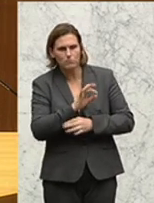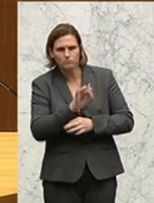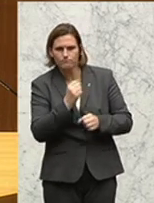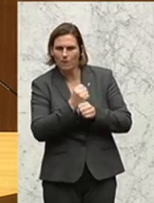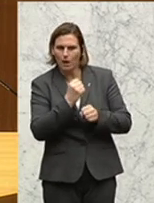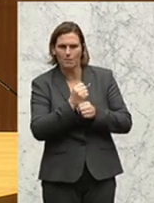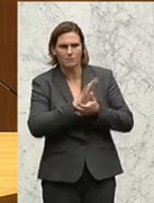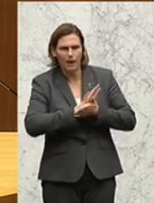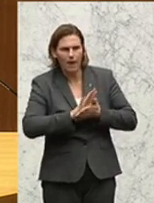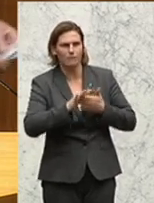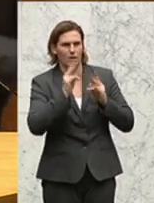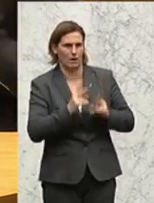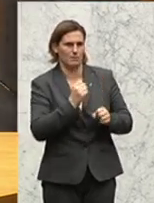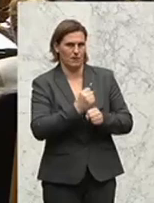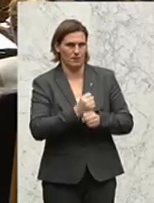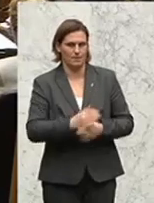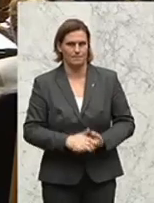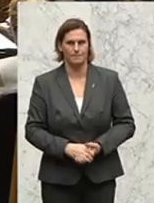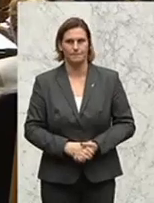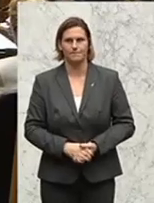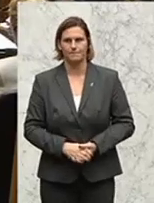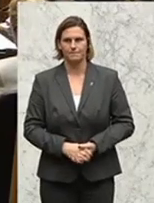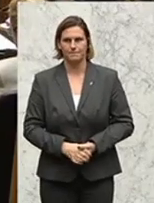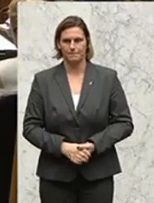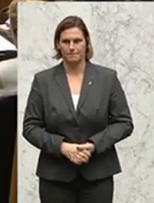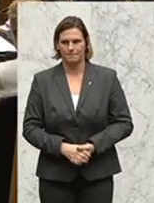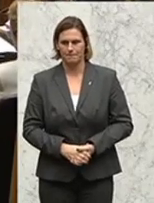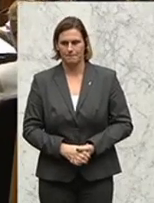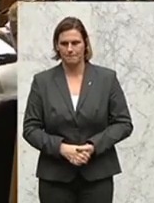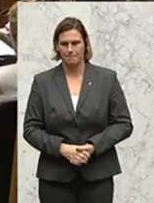Weise gemacht werden kann. Zu wenig Budget für den